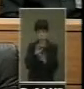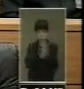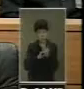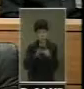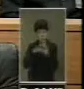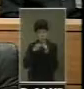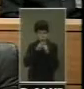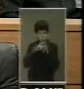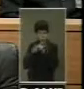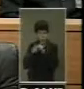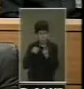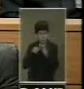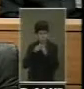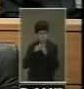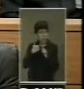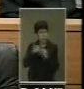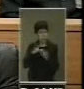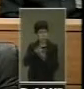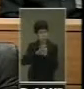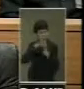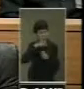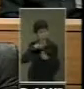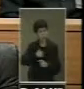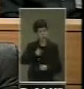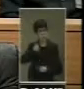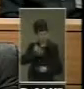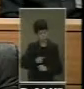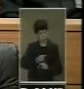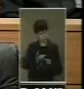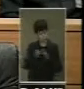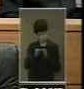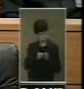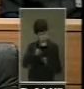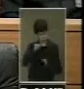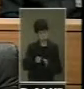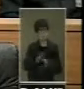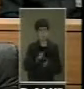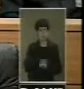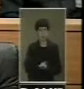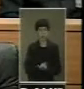ำลังมีวิกฤตอย่างหนักจำเป็นที่จะต้องพูดความจริงกัน